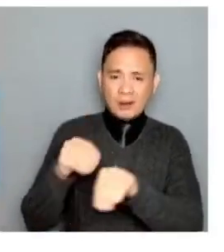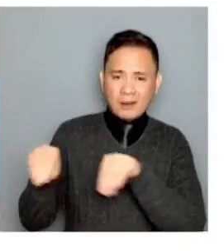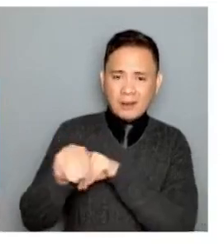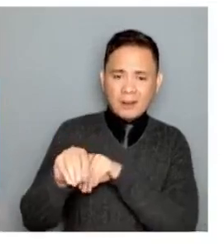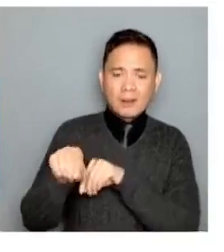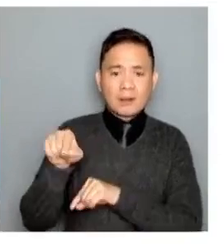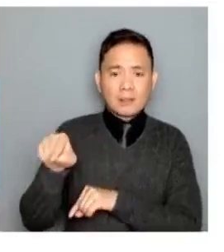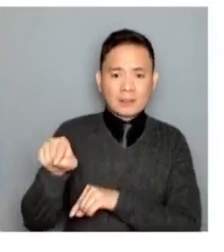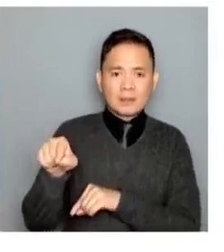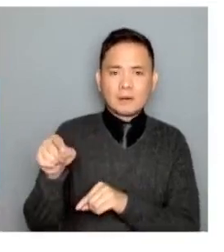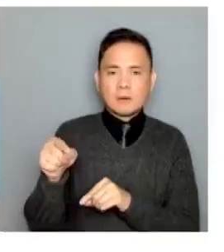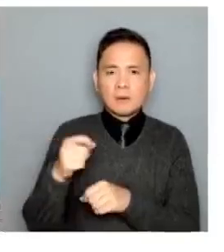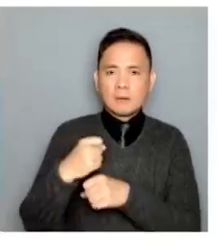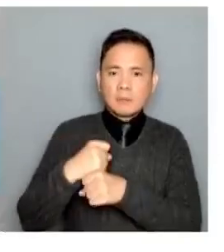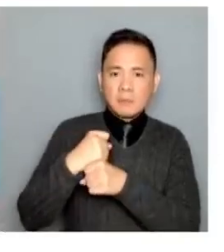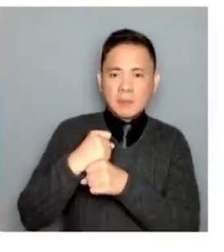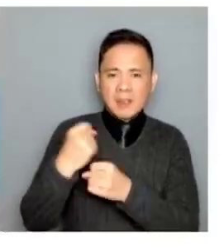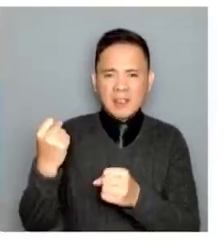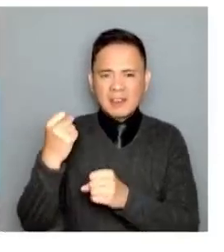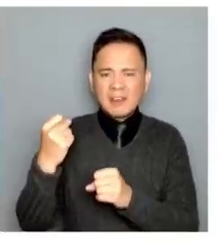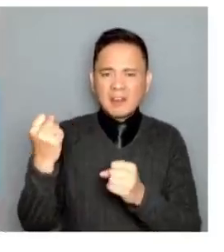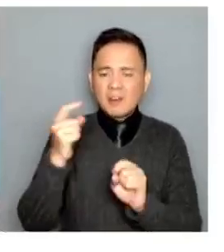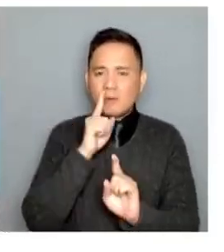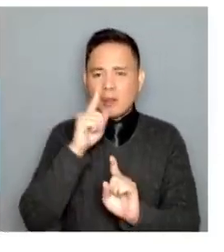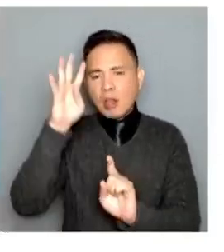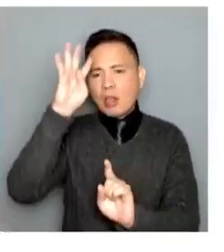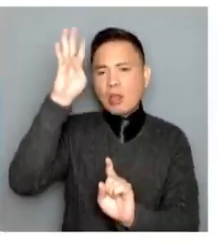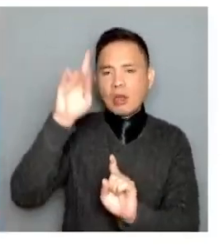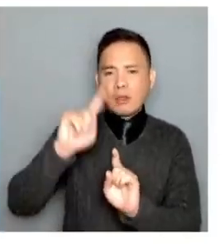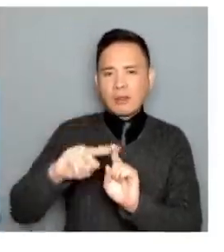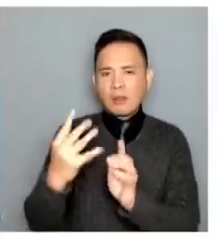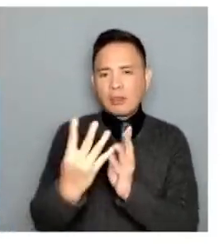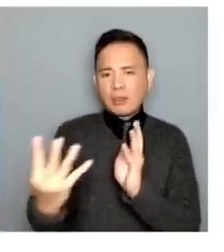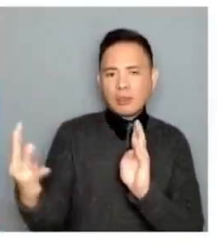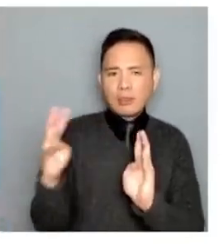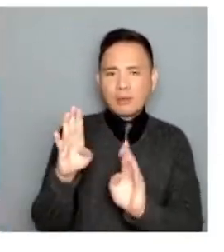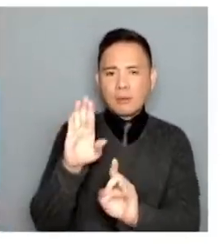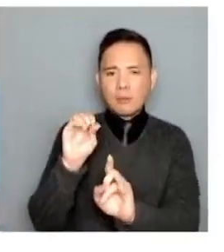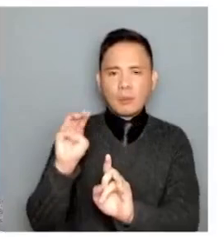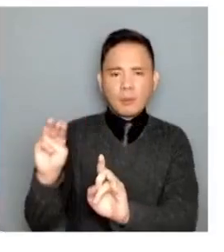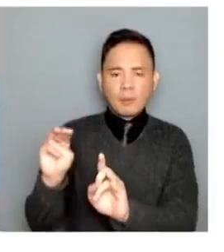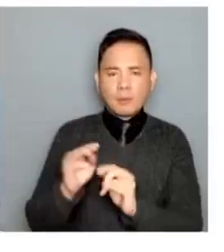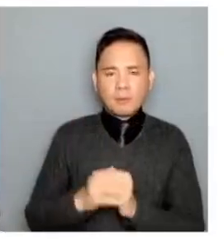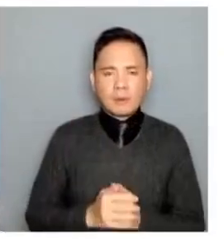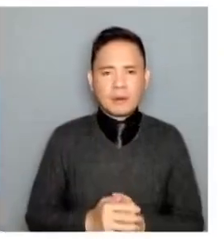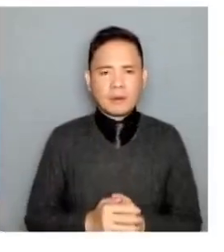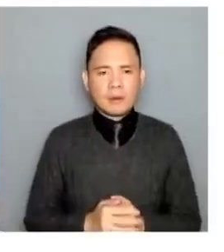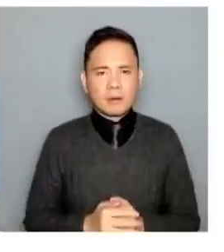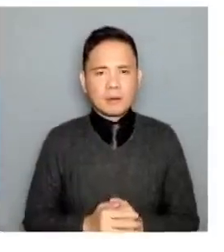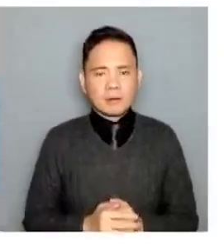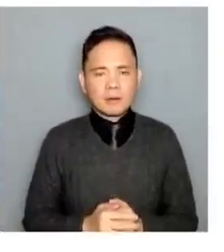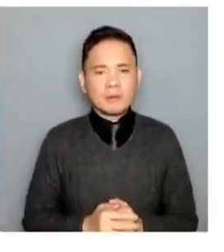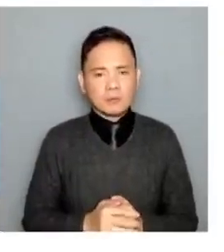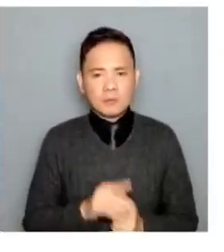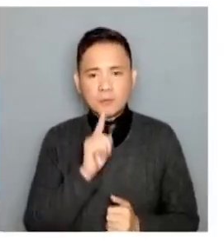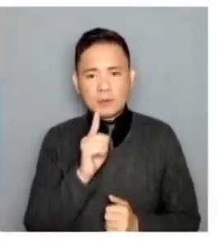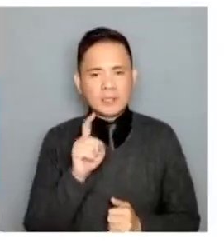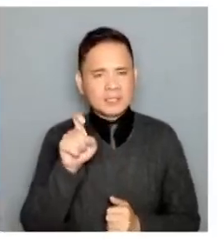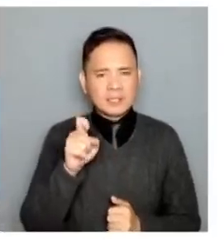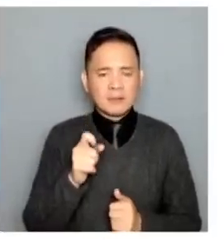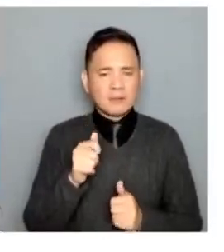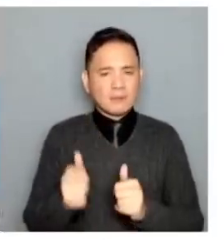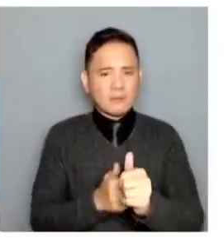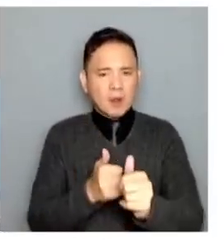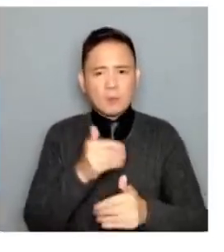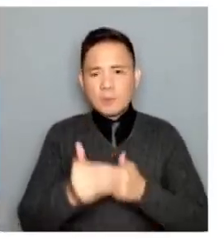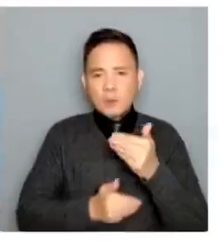ng improvised na spill boom. Yun pa lang po. Other than that po, after 15 days pa po siguro kasi dadaan sa proseso, dadaan